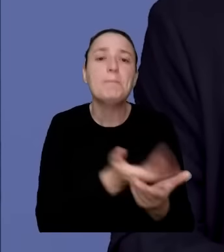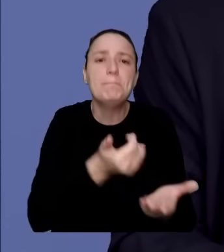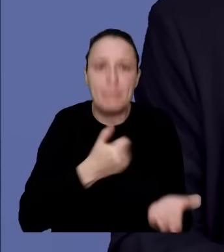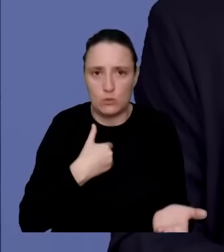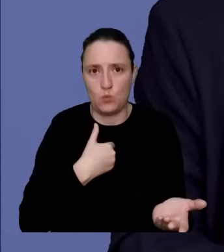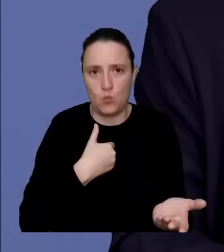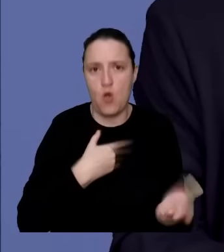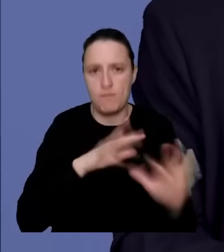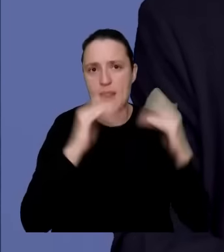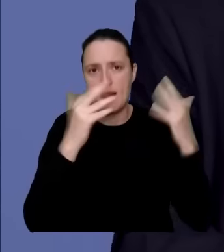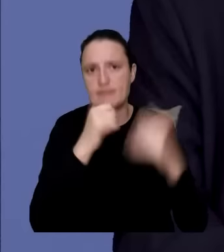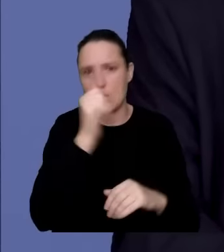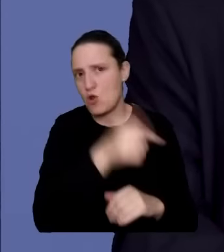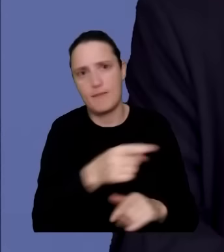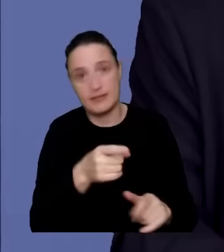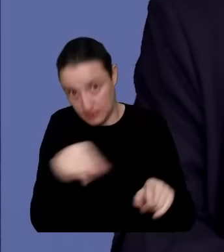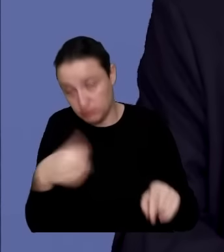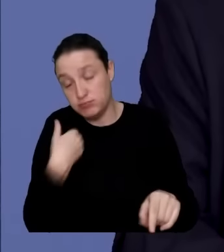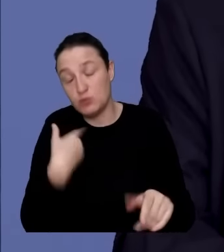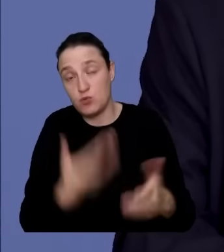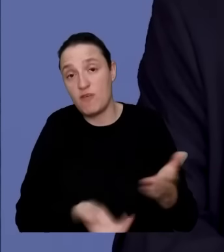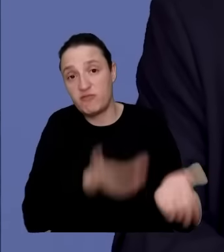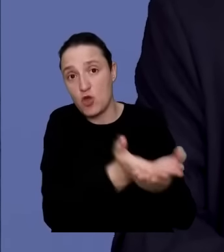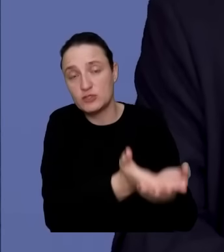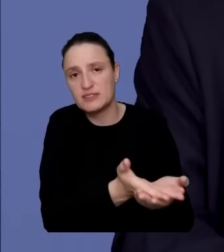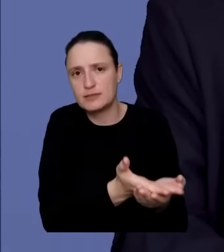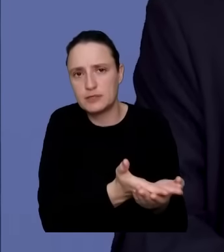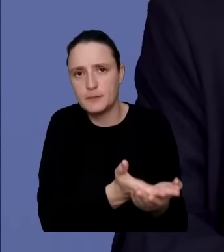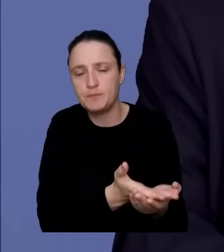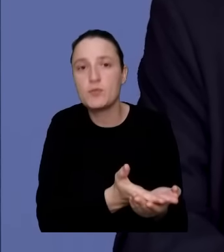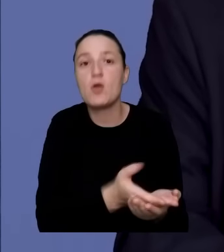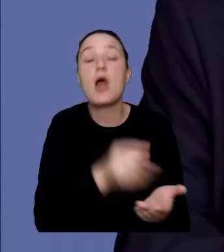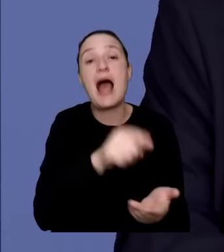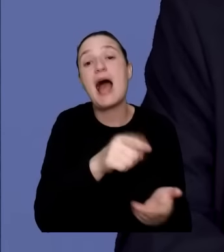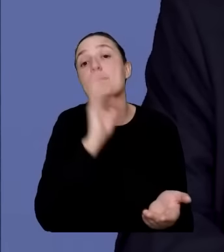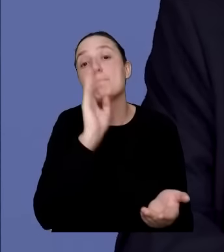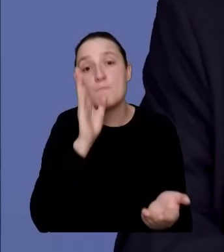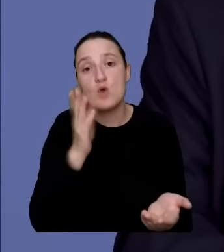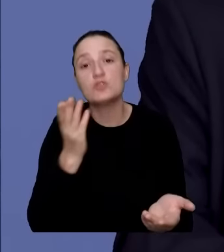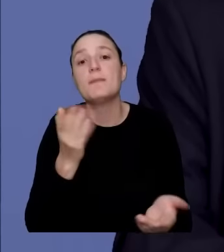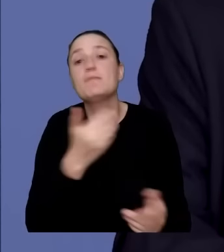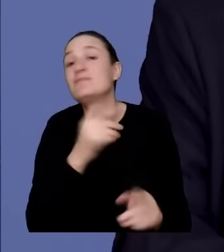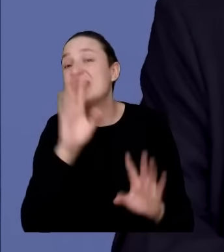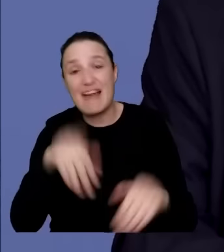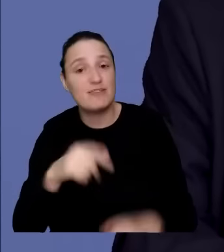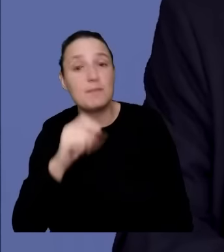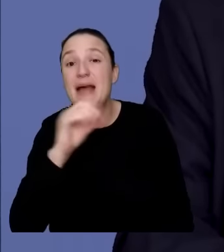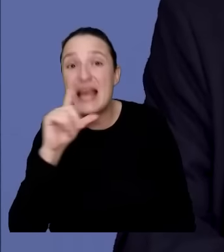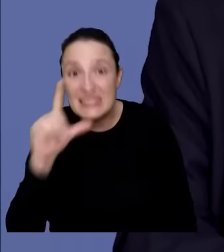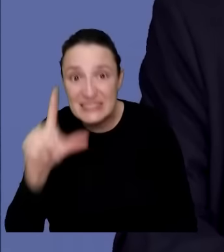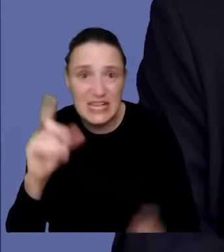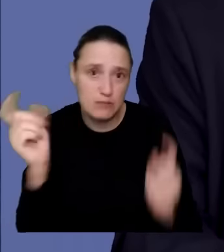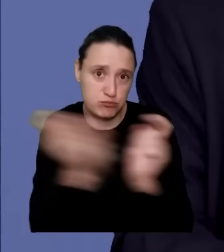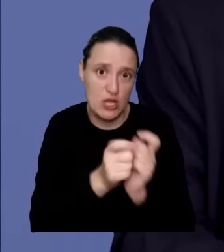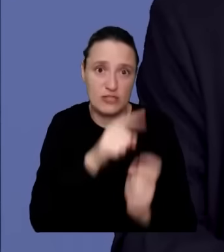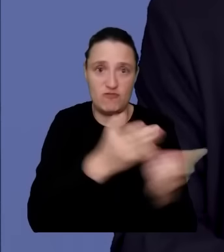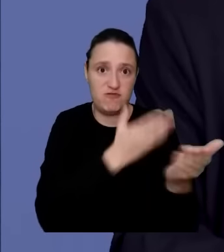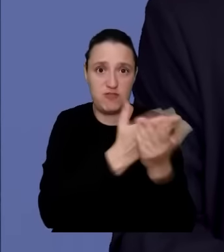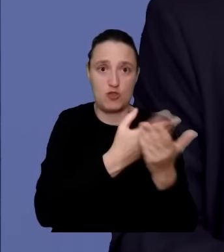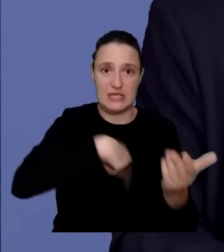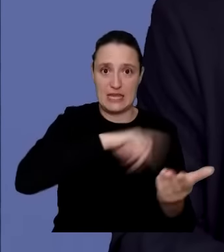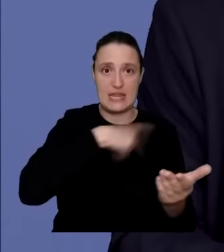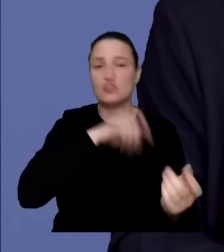forum Parlamentu Europejskiego które tak naprawdę były przegłosowane między innymi przez posłów psl-u wbrew interesom